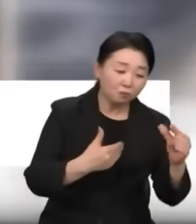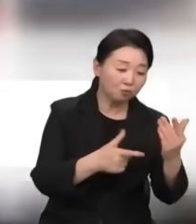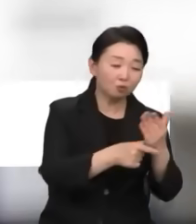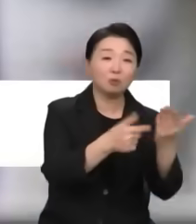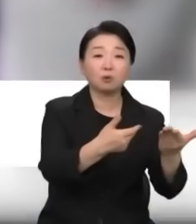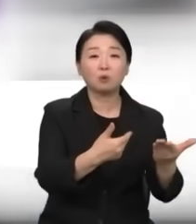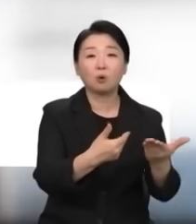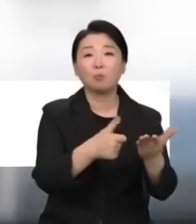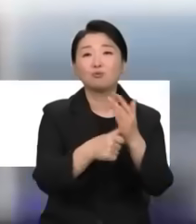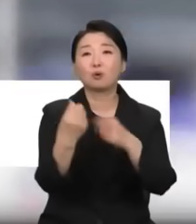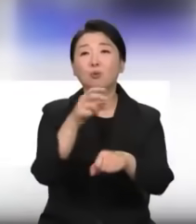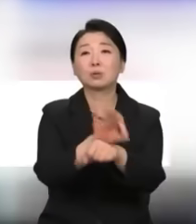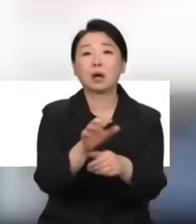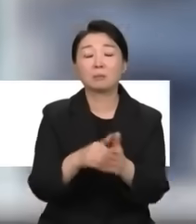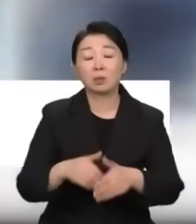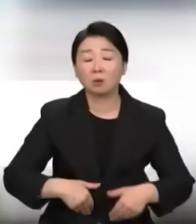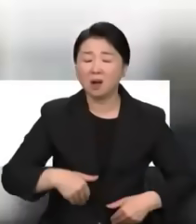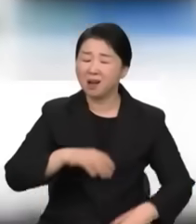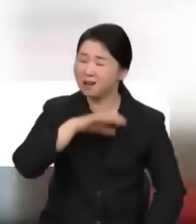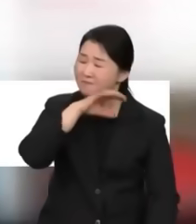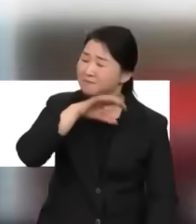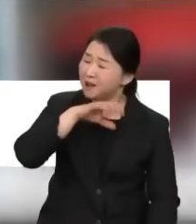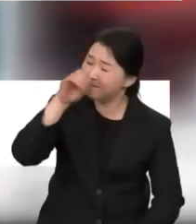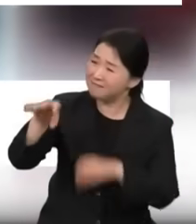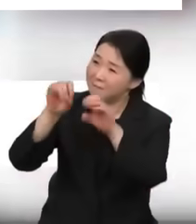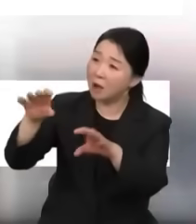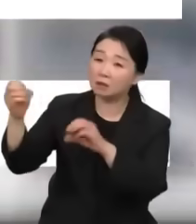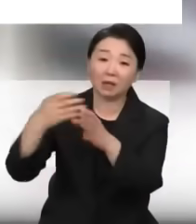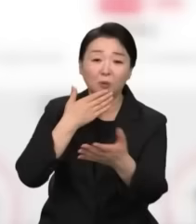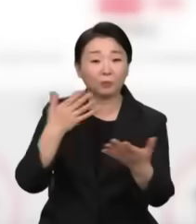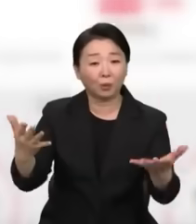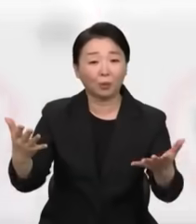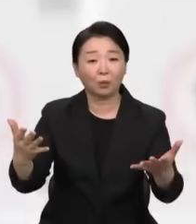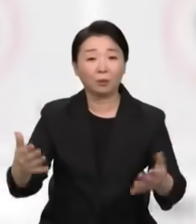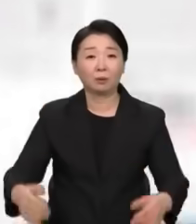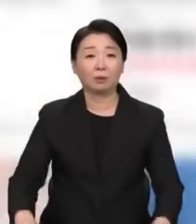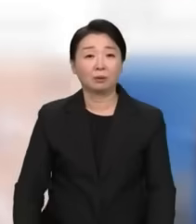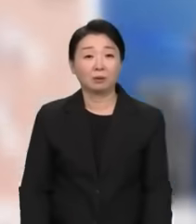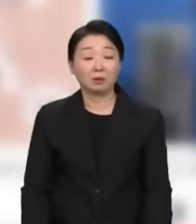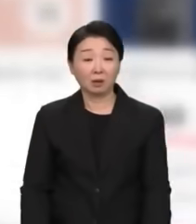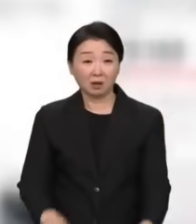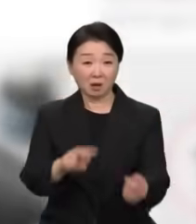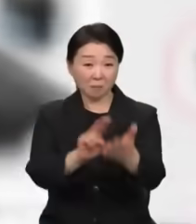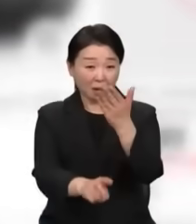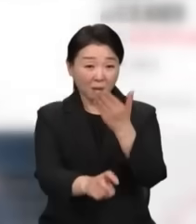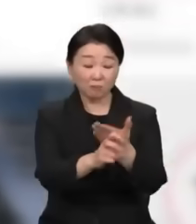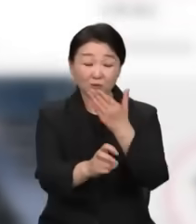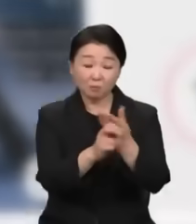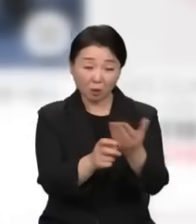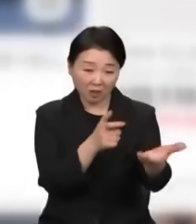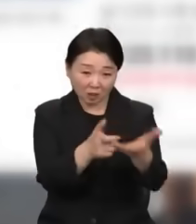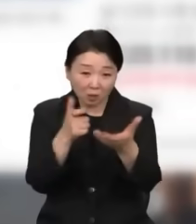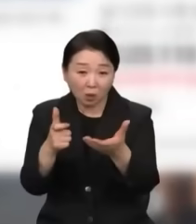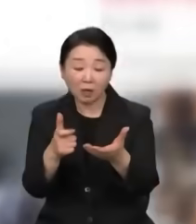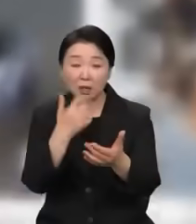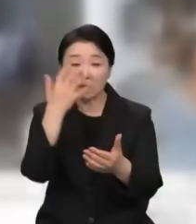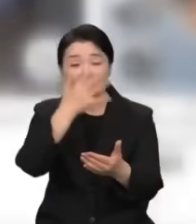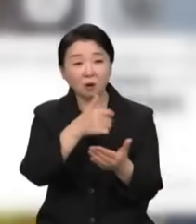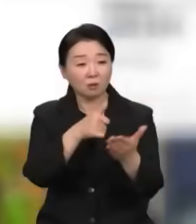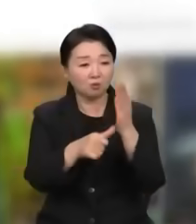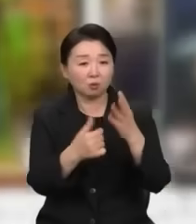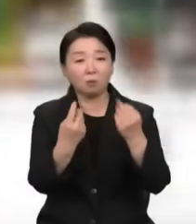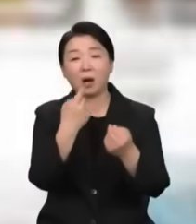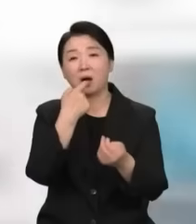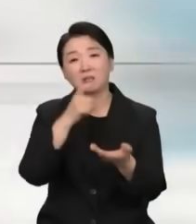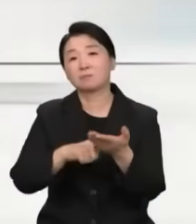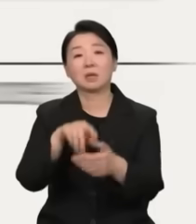사라고 물건을. 알리에다 하소연을 해도 답이 없어요. 판매가 불법인 모의총기나 성인용품도 쉽게 살 수